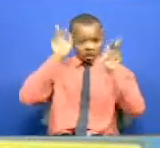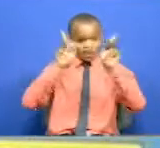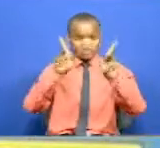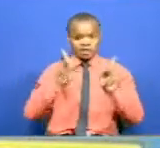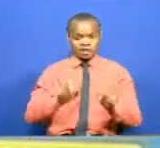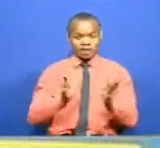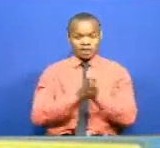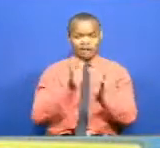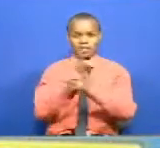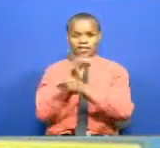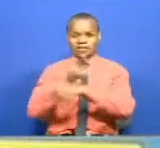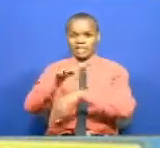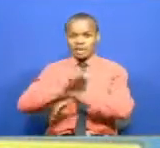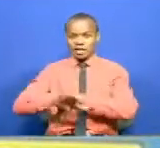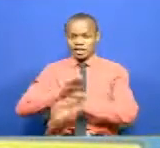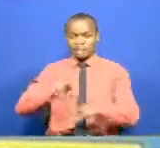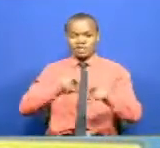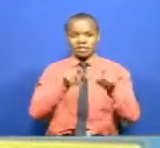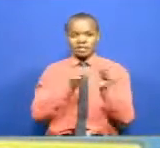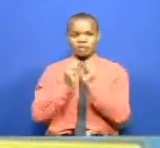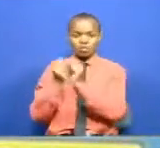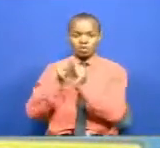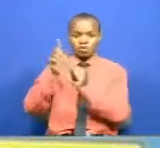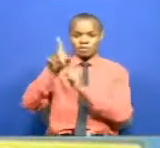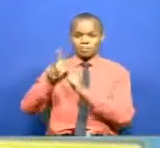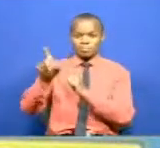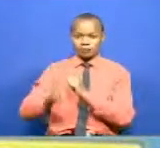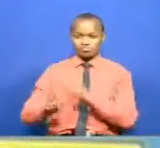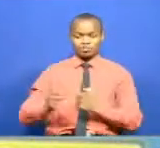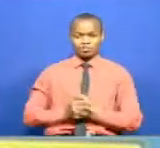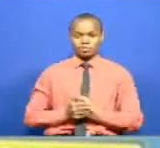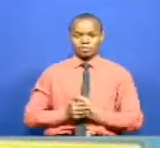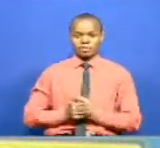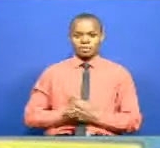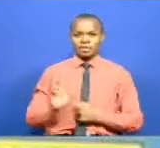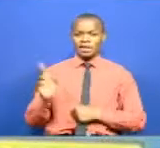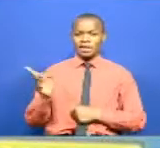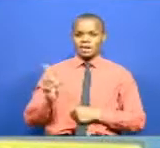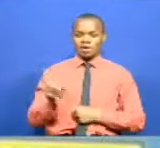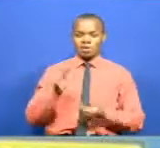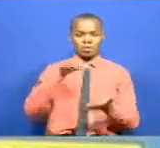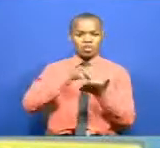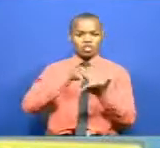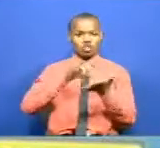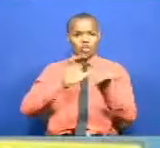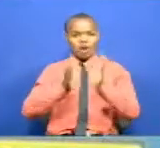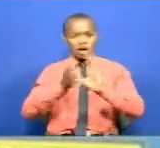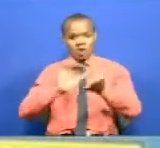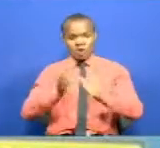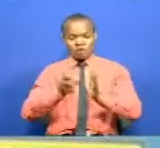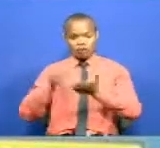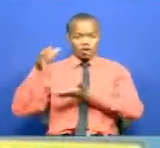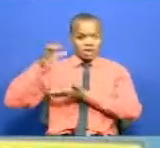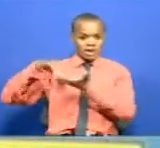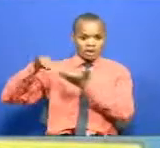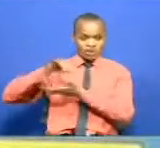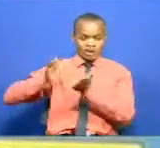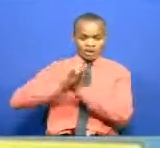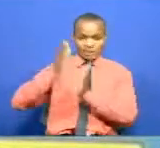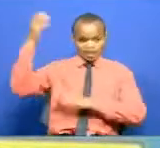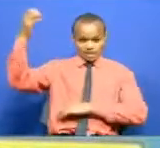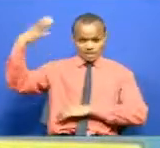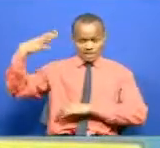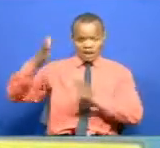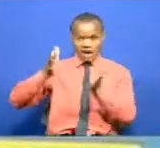mvua yenyewe pia ikiweza kuandamana na ngurumo za radi. Hapa Nairobi hali itakuwa tu ya mawingu na vipindi vya jua sehemu za kaskazini mashariki mwa